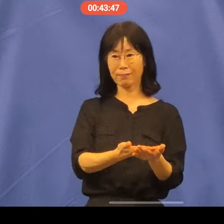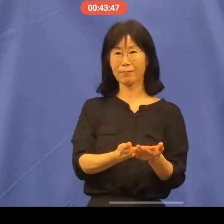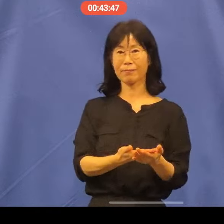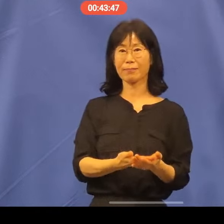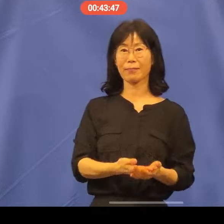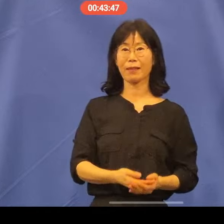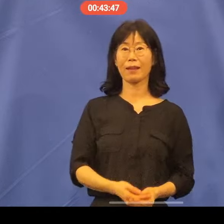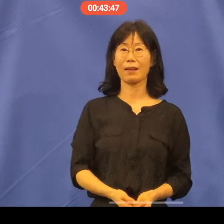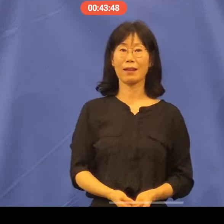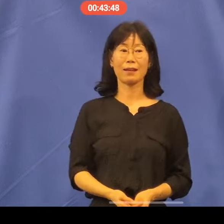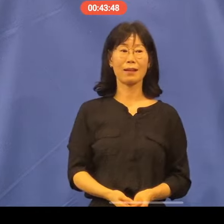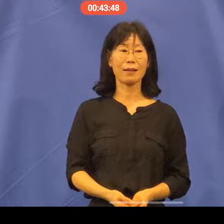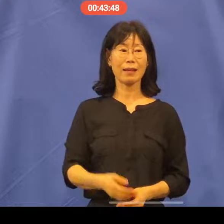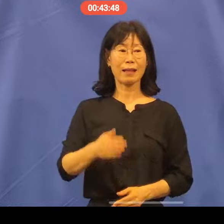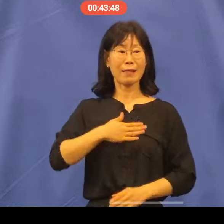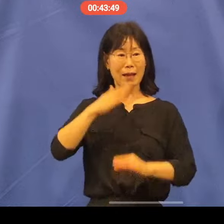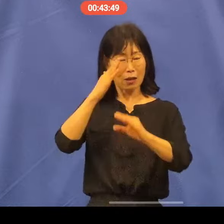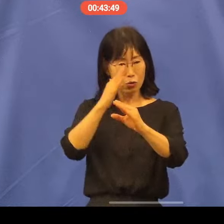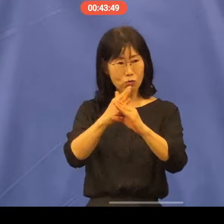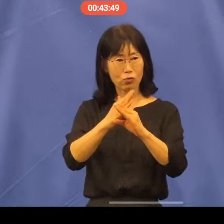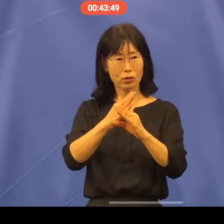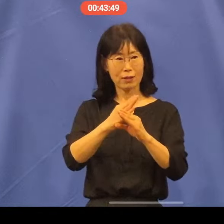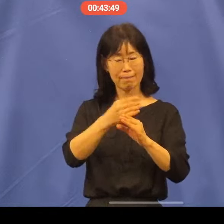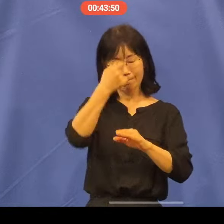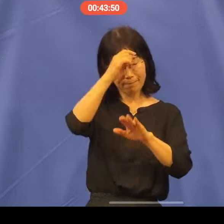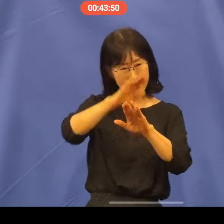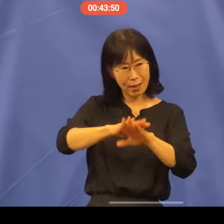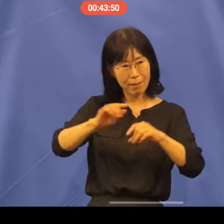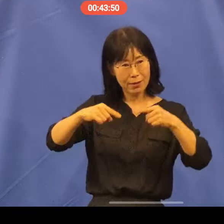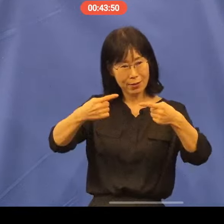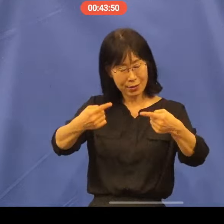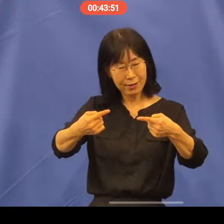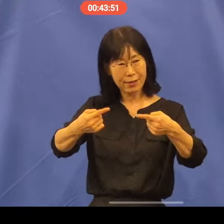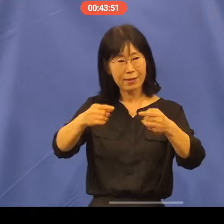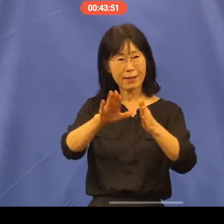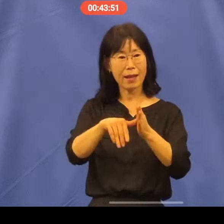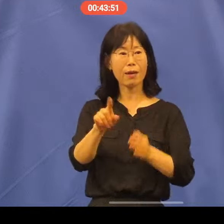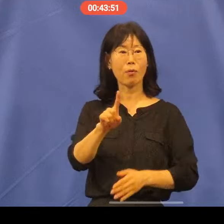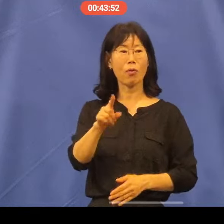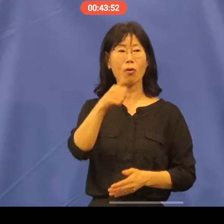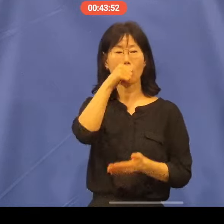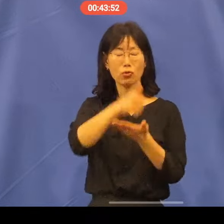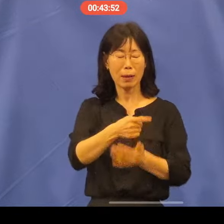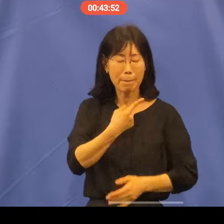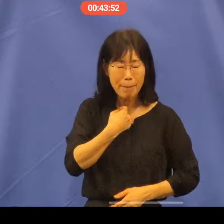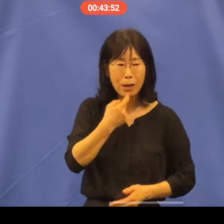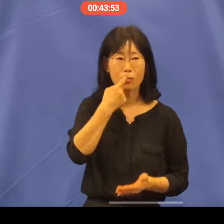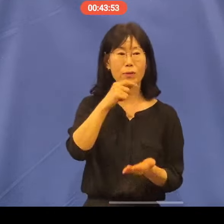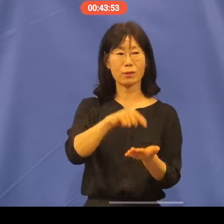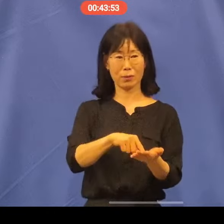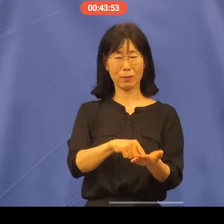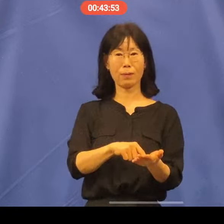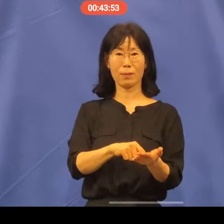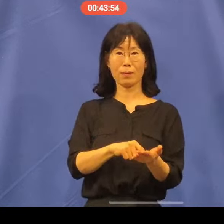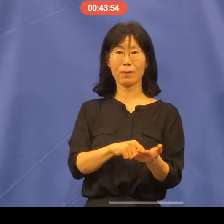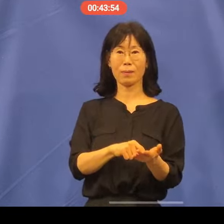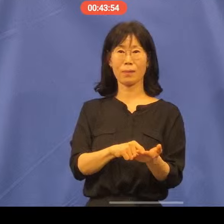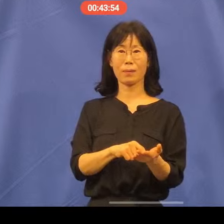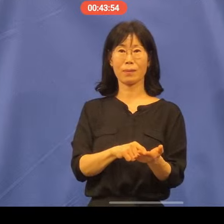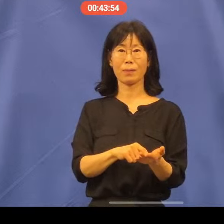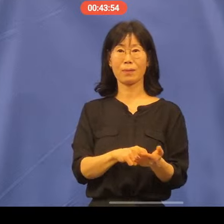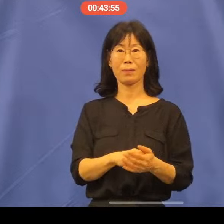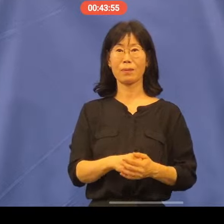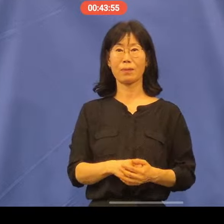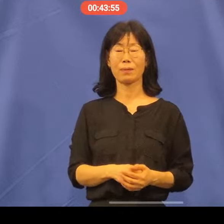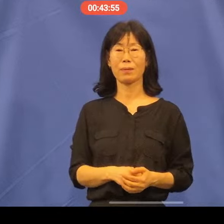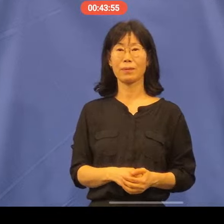나 중심적으로 길어지는 순간도 죄의 유혹들이 눈앞에서 어른거리는 거예요. 육신의 정욕이 나를 덮치려고 해요. 여기에 거대한 싸움이 벌어지는 거죠.